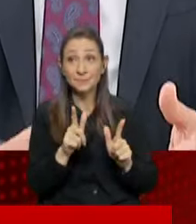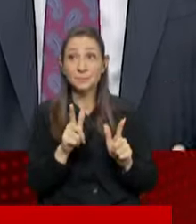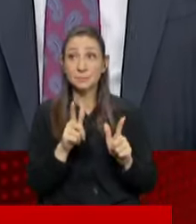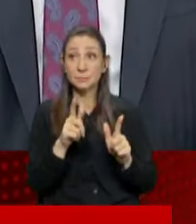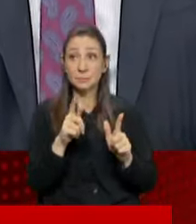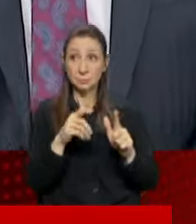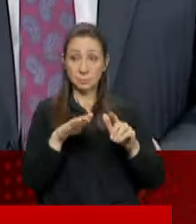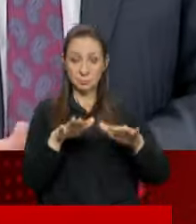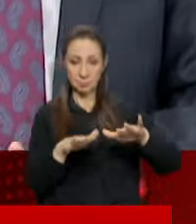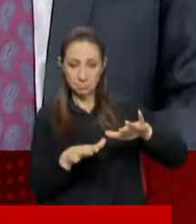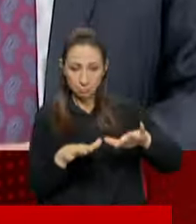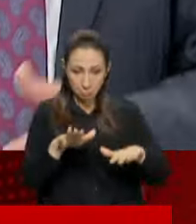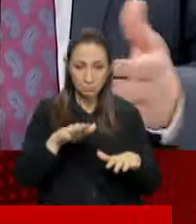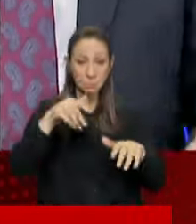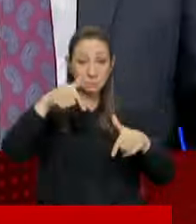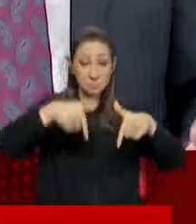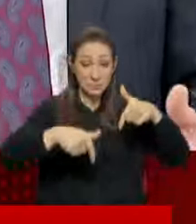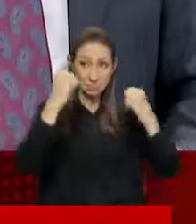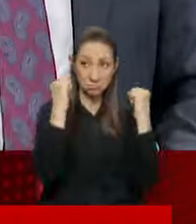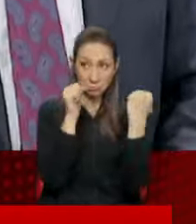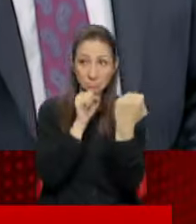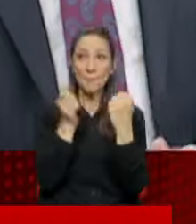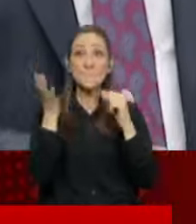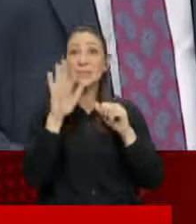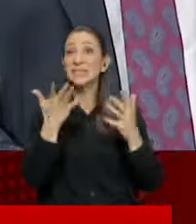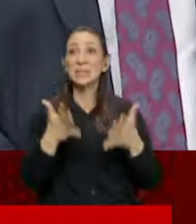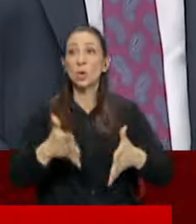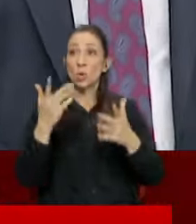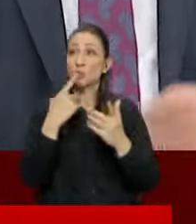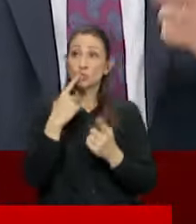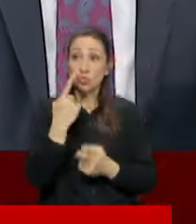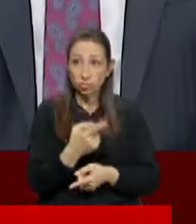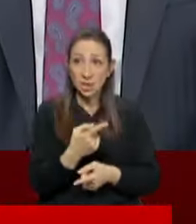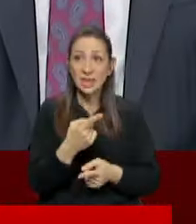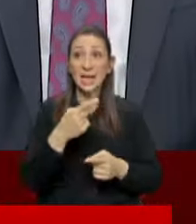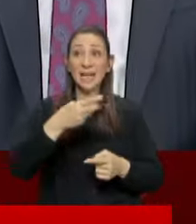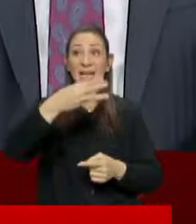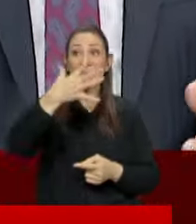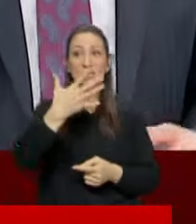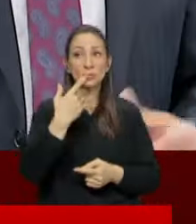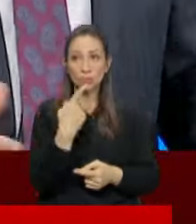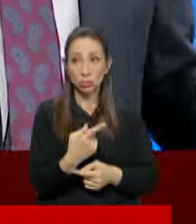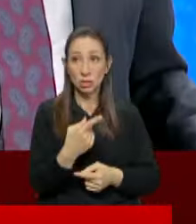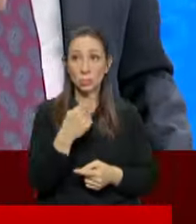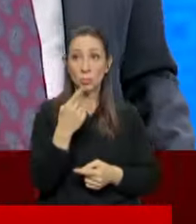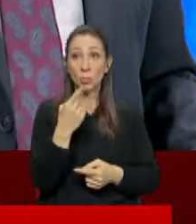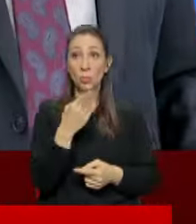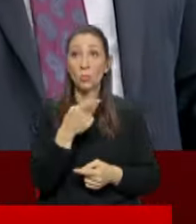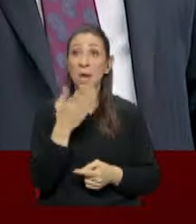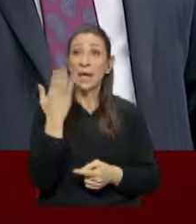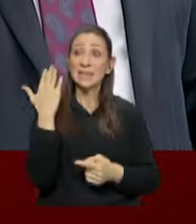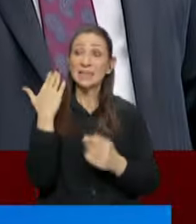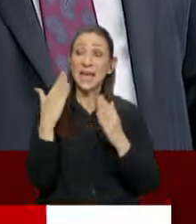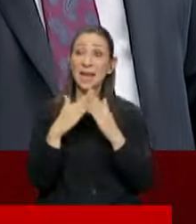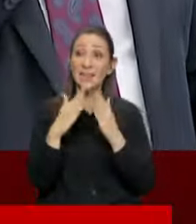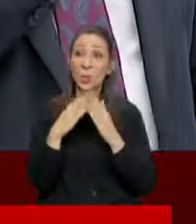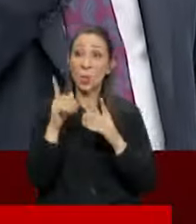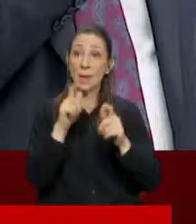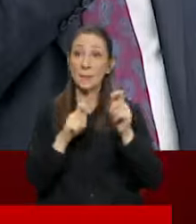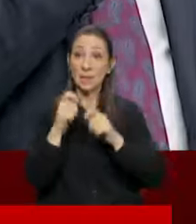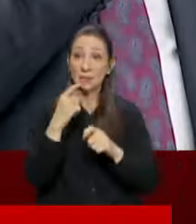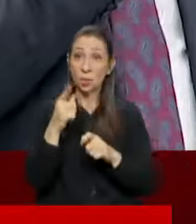radyal tepen mi, fore kazık mı, başka bir tip bina mı? Onu söyleyeceğiz, katını söyleyeceğiz. Böyle o bir... eski evler, o